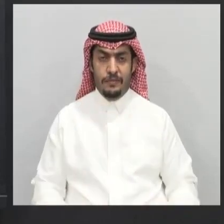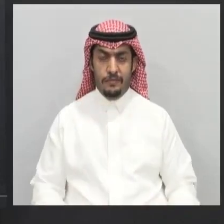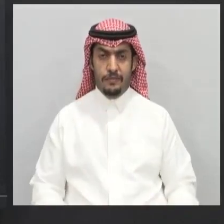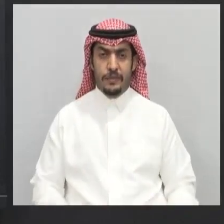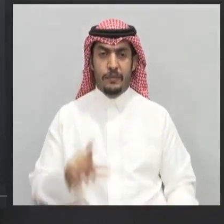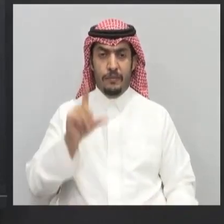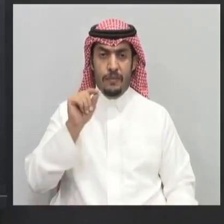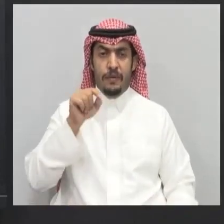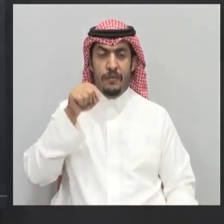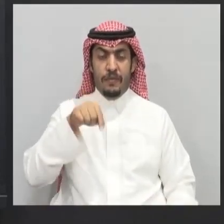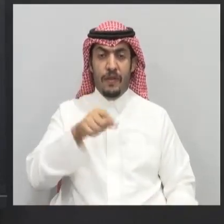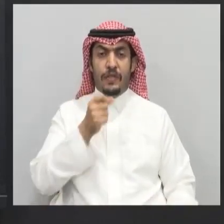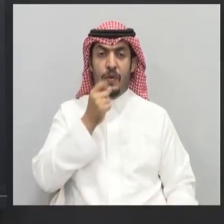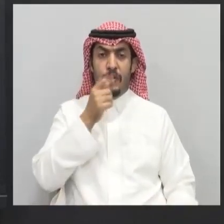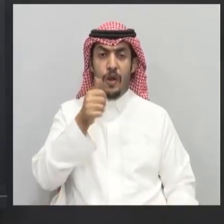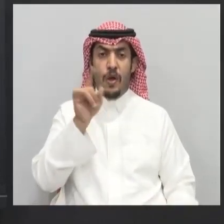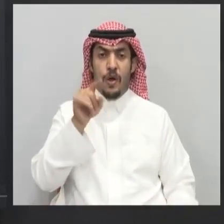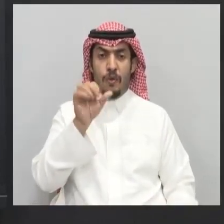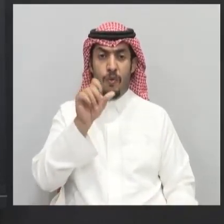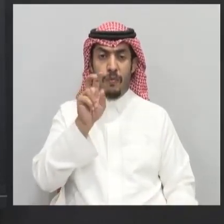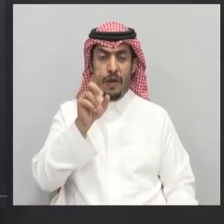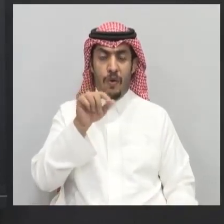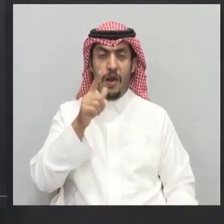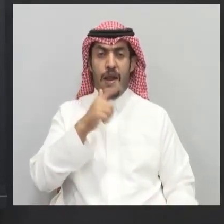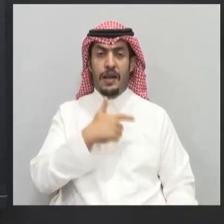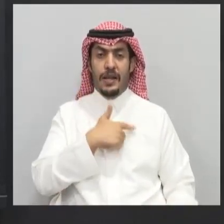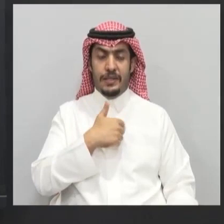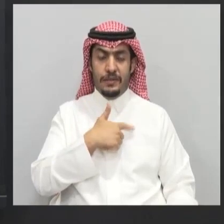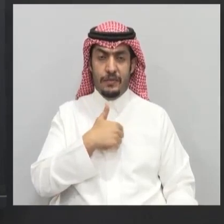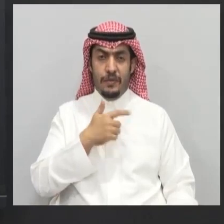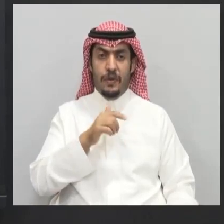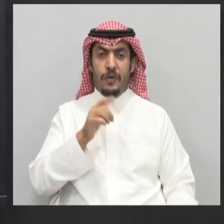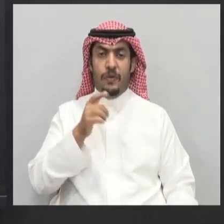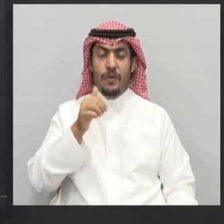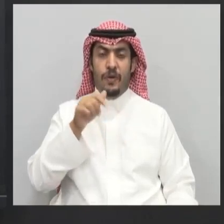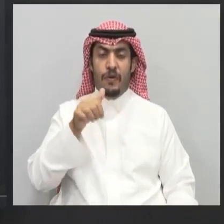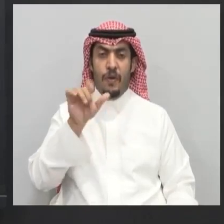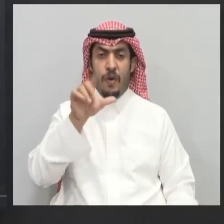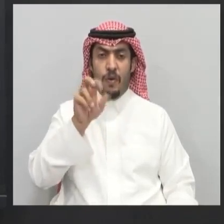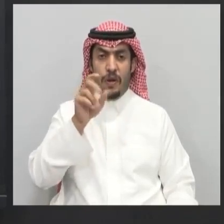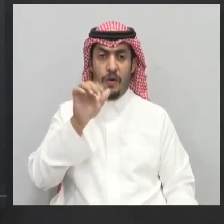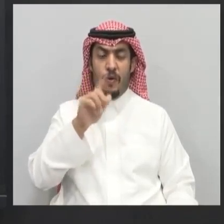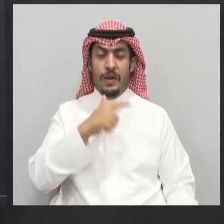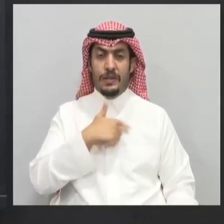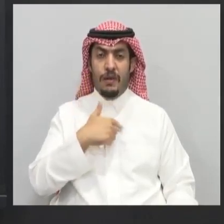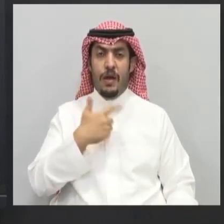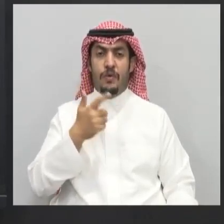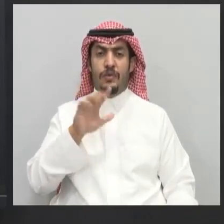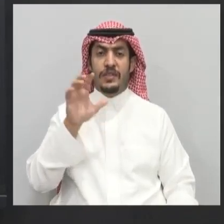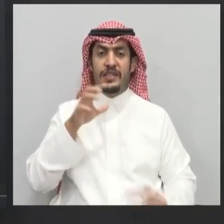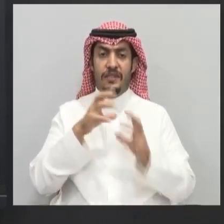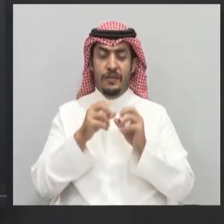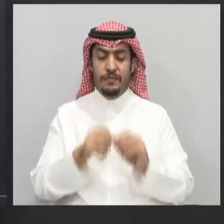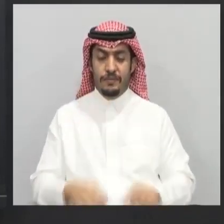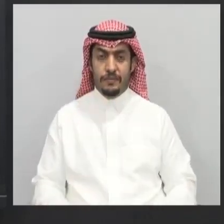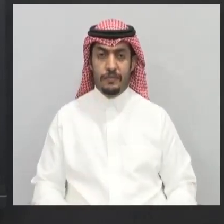نعم يا سلام يقع في توحيد الربوبيه ويقع في ايضا في الالوهيه ويقع في الاسماء والصفات